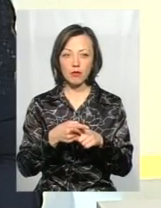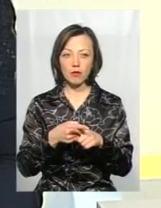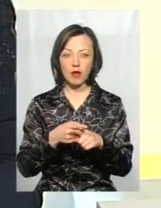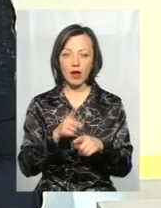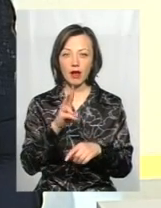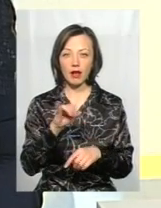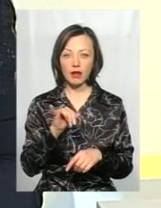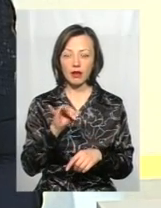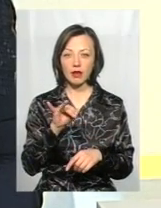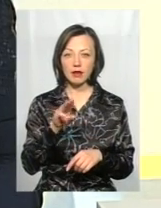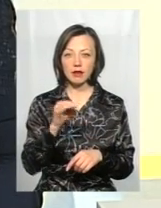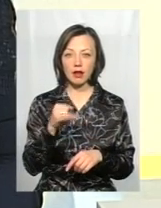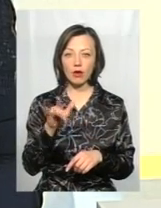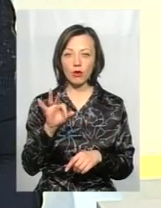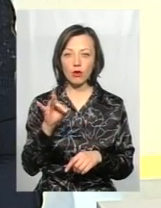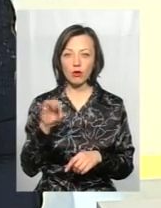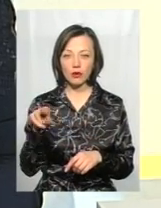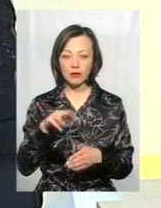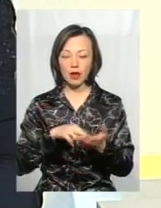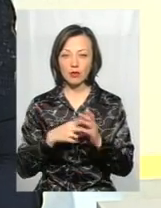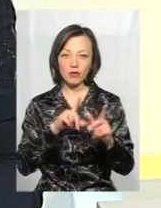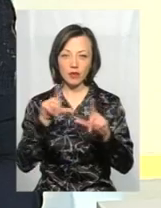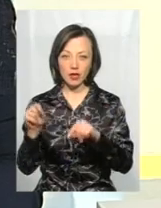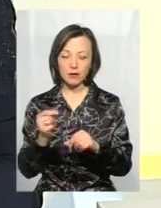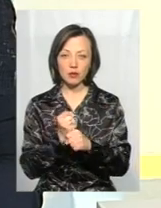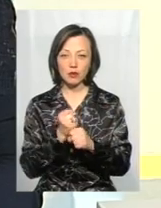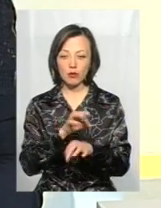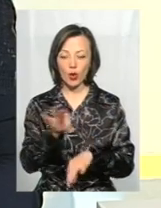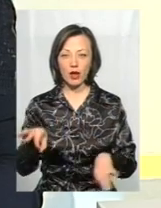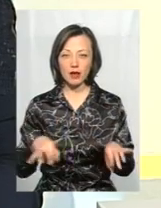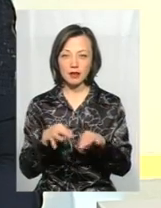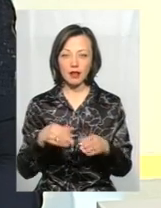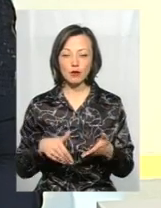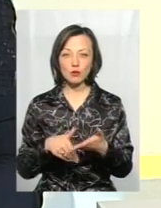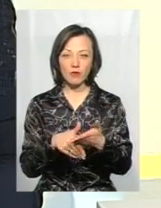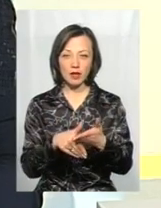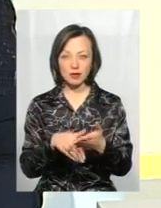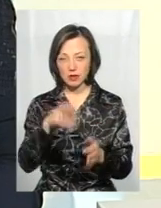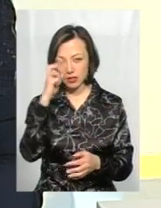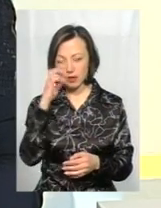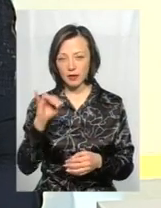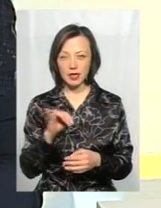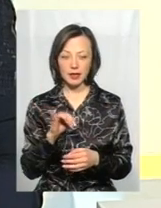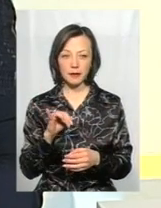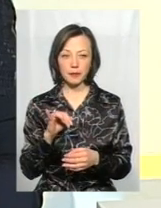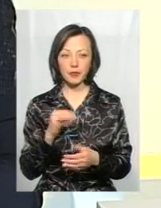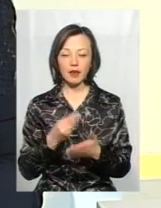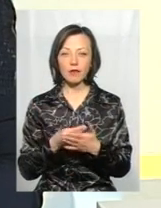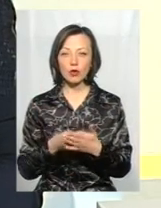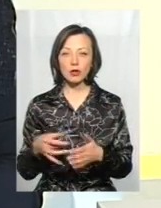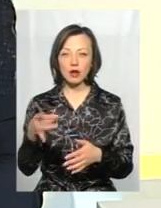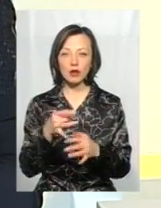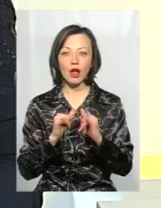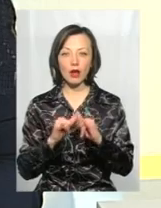Китайгородську громаду безпосередньо попрацювати із проєктами на інфраструктурну субвенцію і на фонд